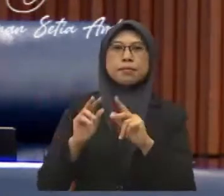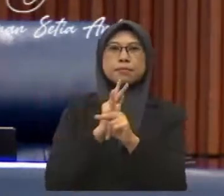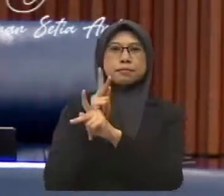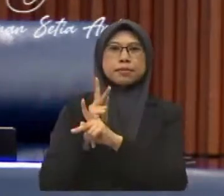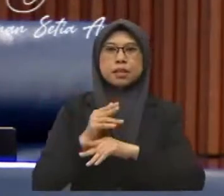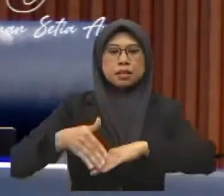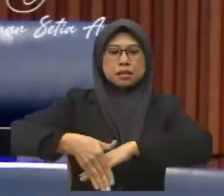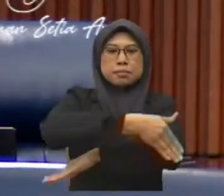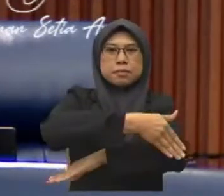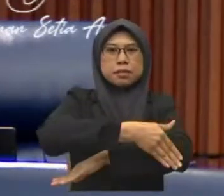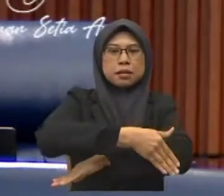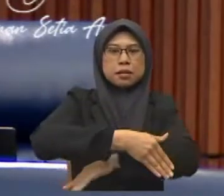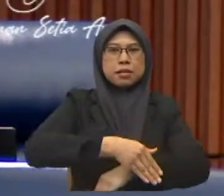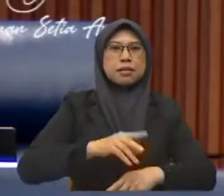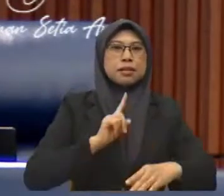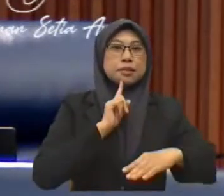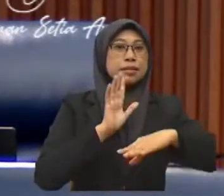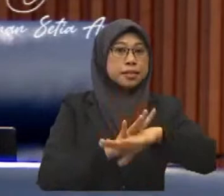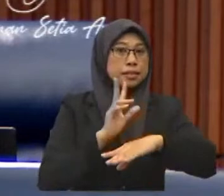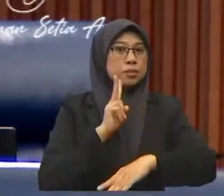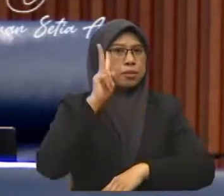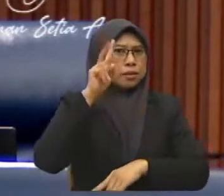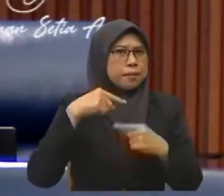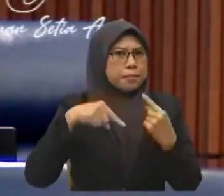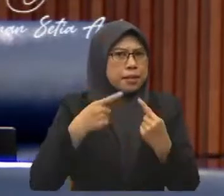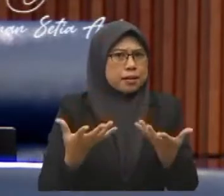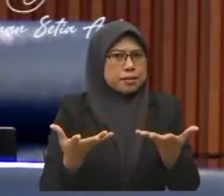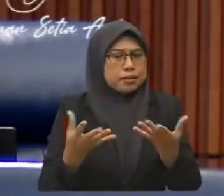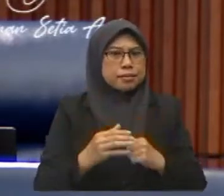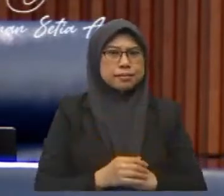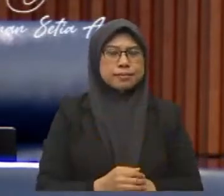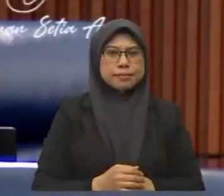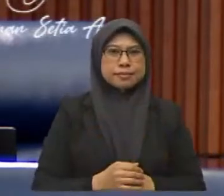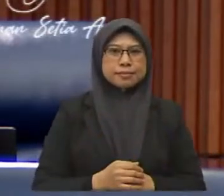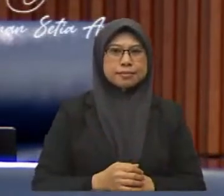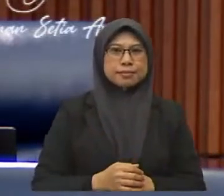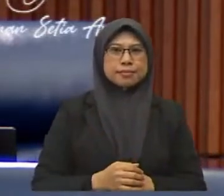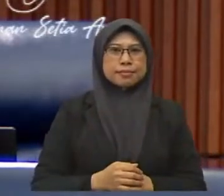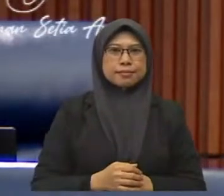sempadan. Janji veteran bila nak tunaikan.